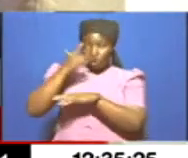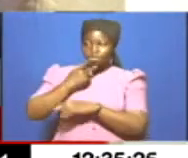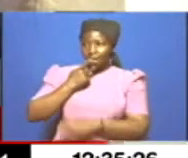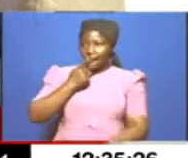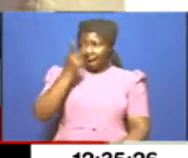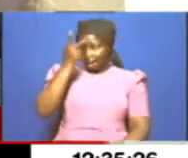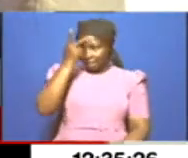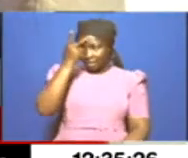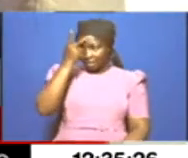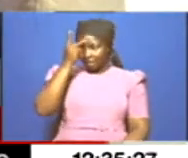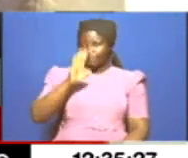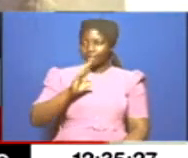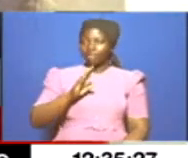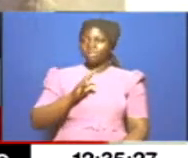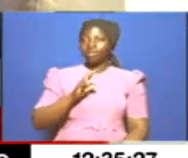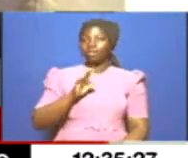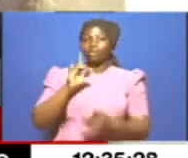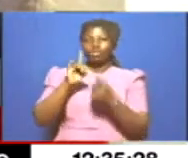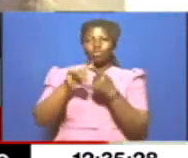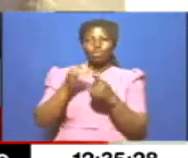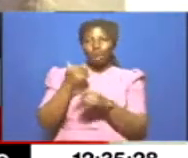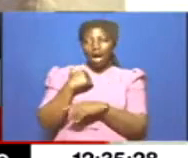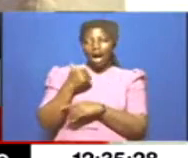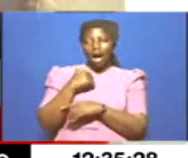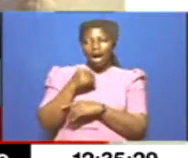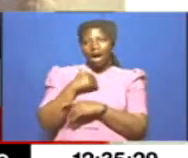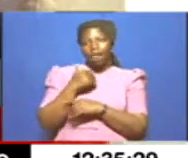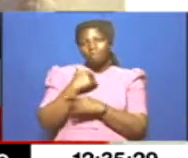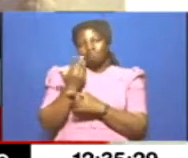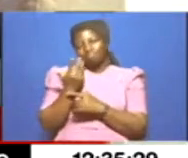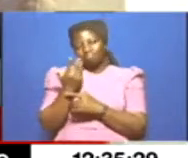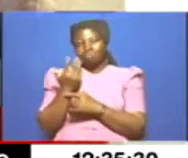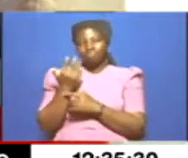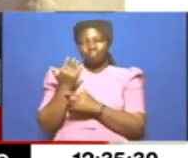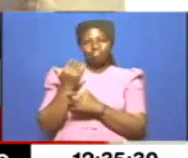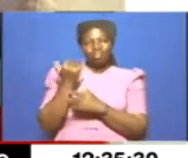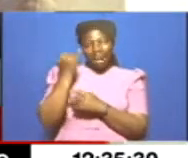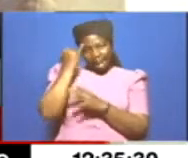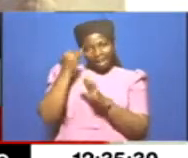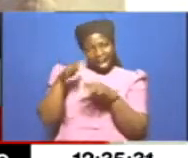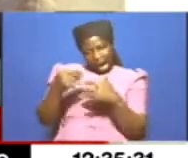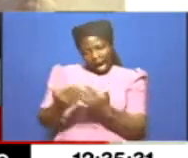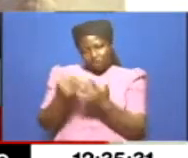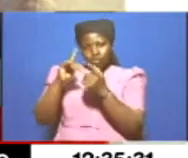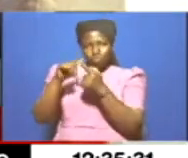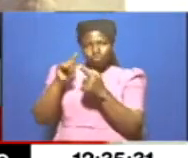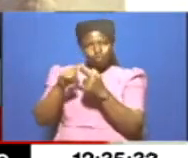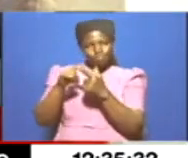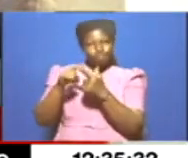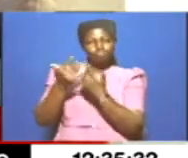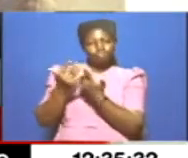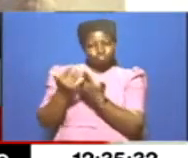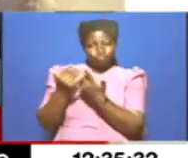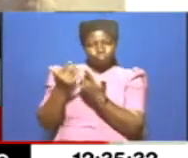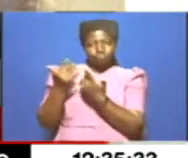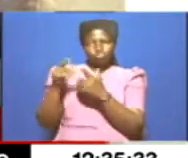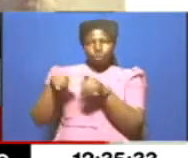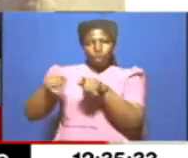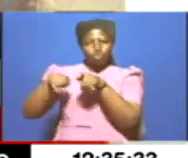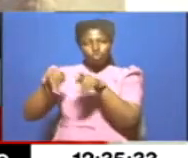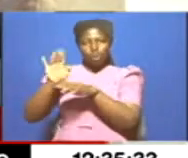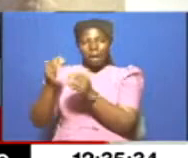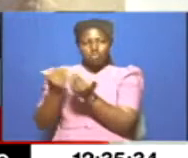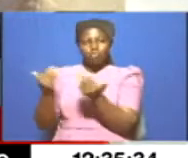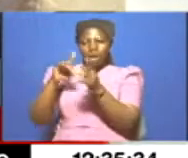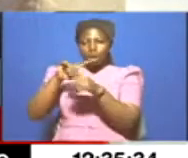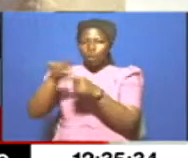wawe wana maadili ya vile wataweka watoto wao msimu huu wa shule zimefungwa. Kwa sababu